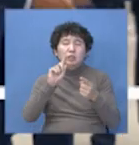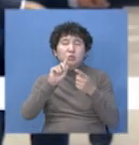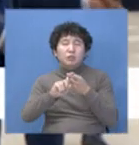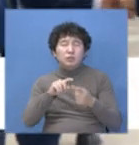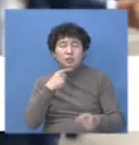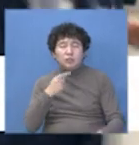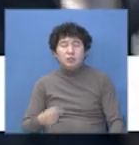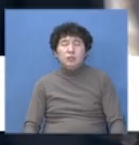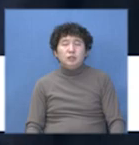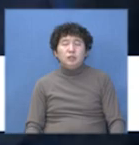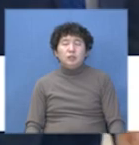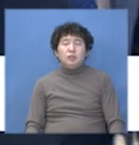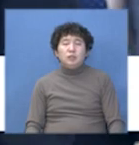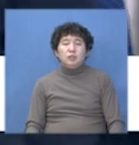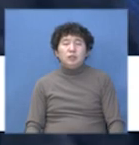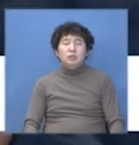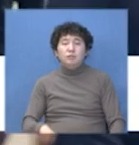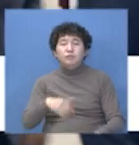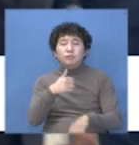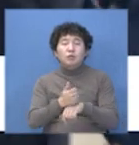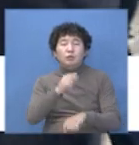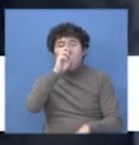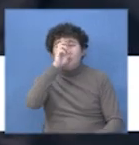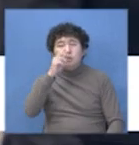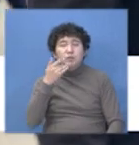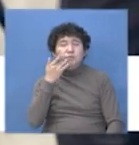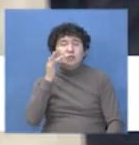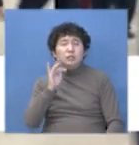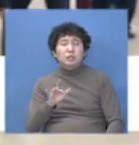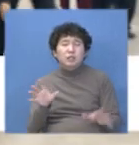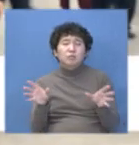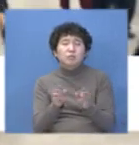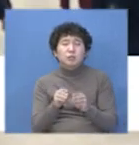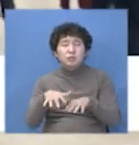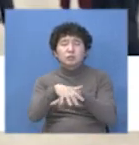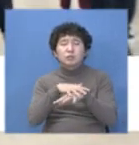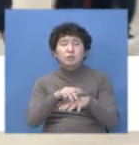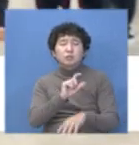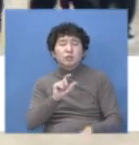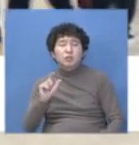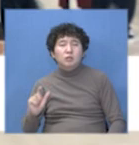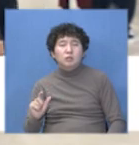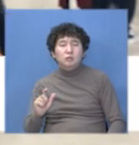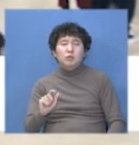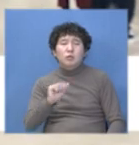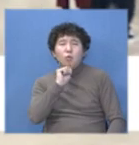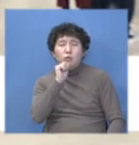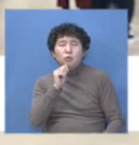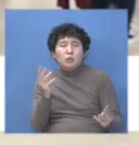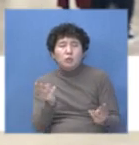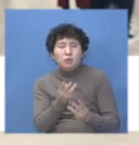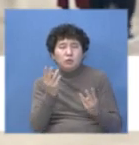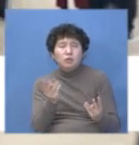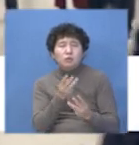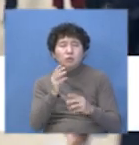Глава государства везде с народом. Мемлекет басшысы қашанда халықпен бірге. Арыстағы жарылыс, пандемия, Қостанайдағы өрт кезіндегі шұғыл шешімдер бұған